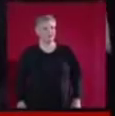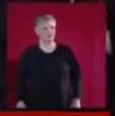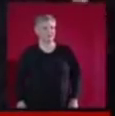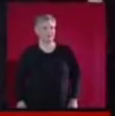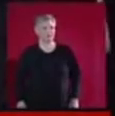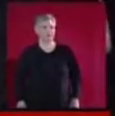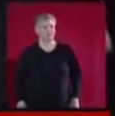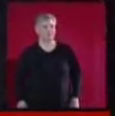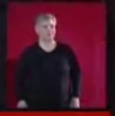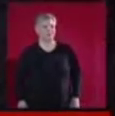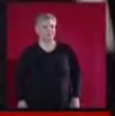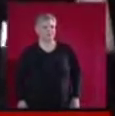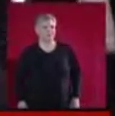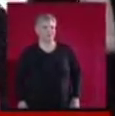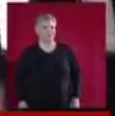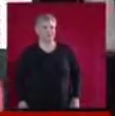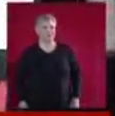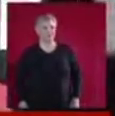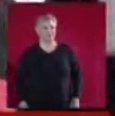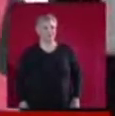δυνάμεων στην ελλάδα και στην